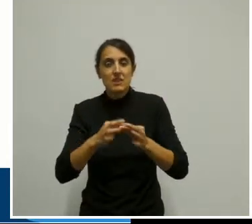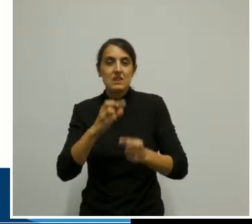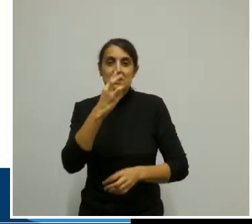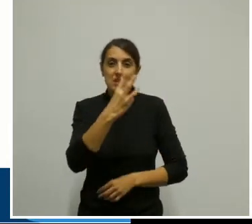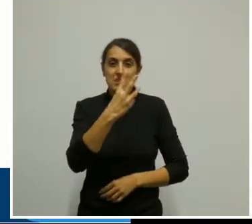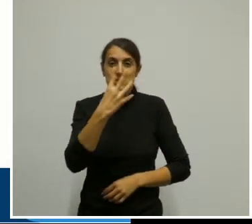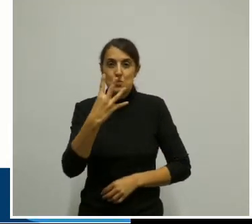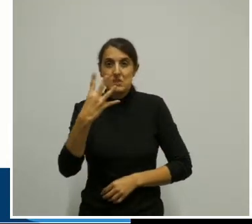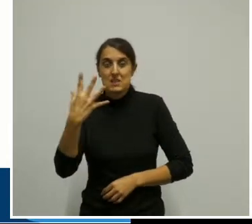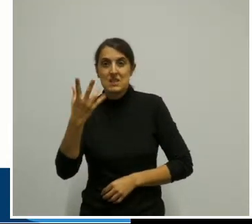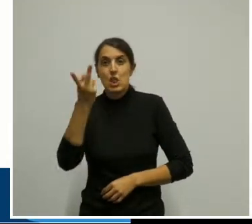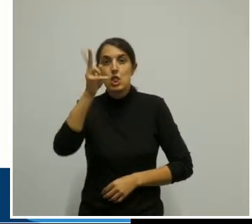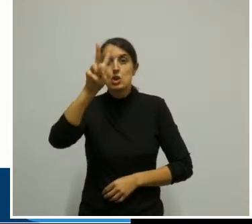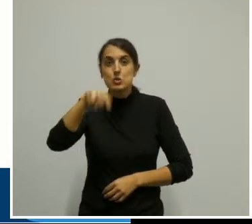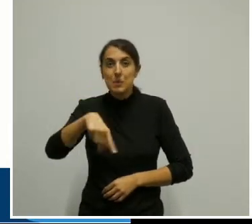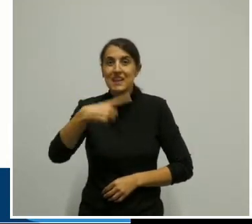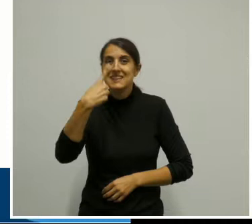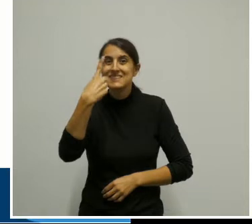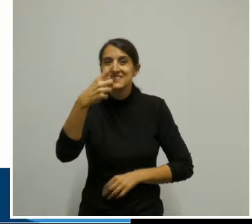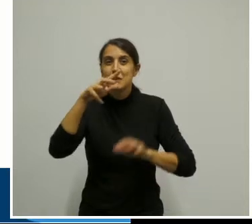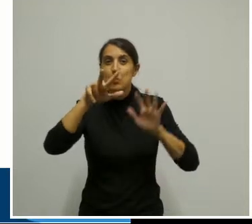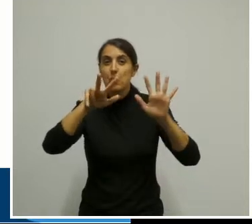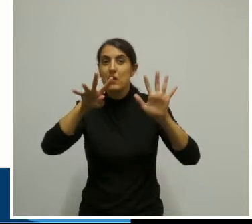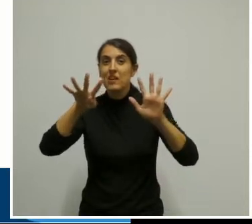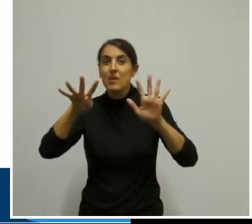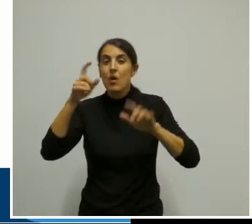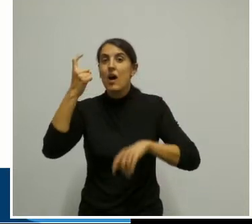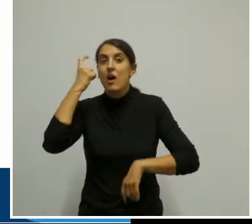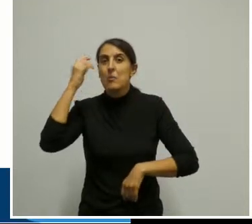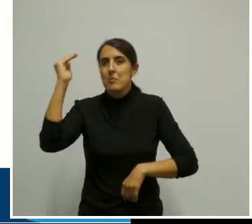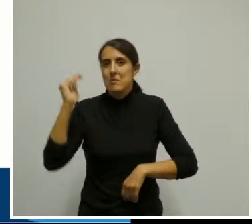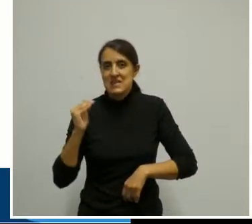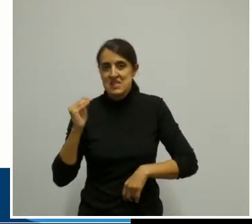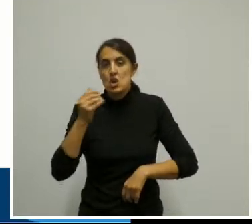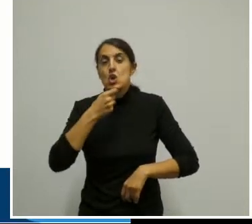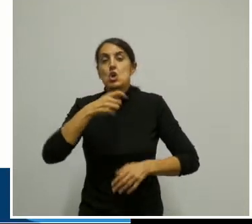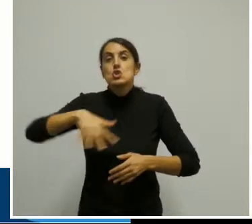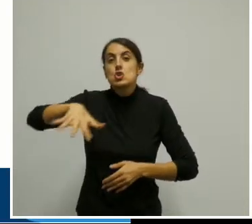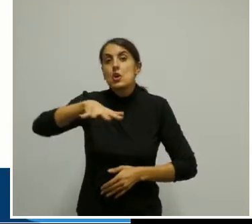ha 2.189 alumnes menys. Això és tot a Barcelona.